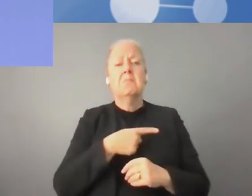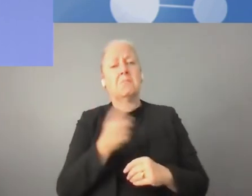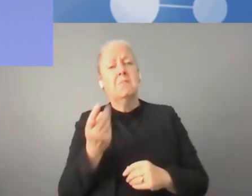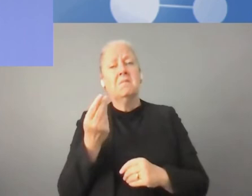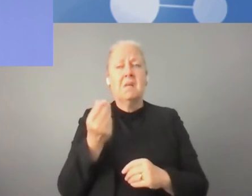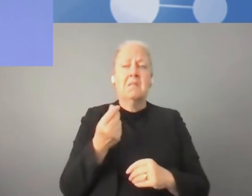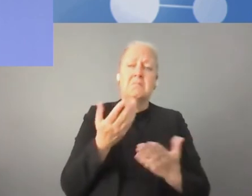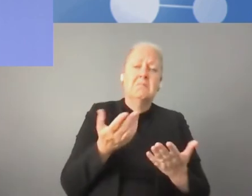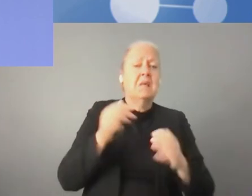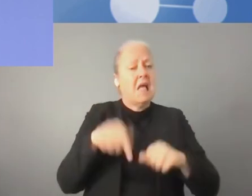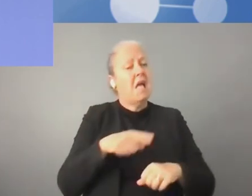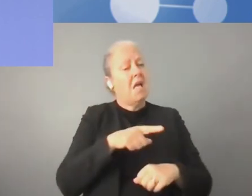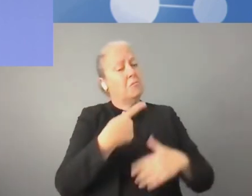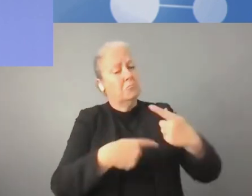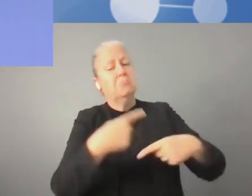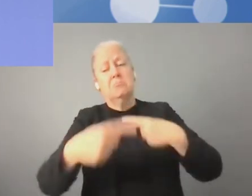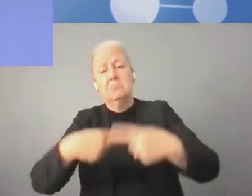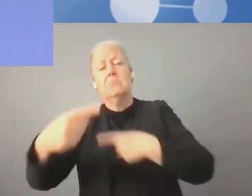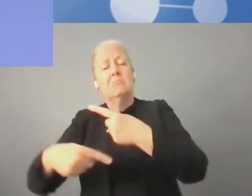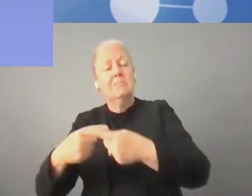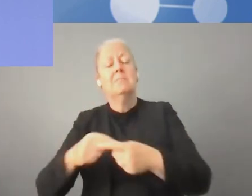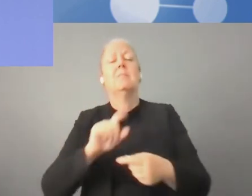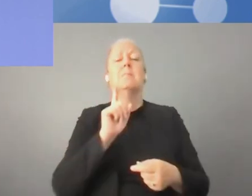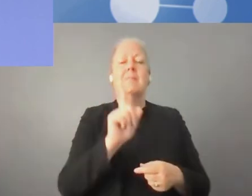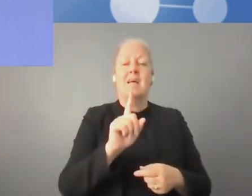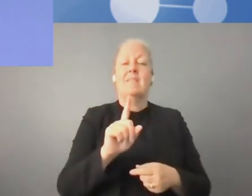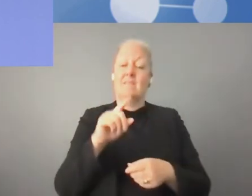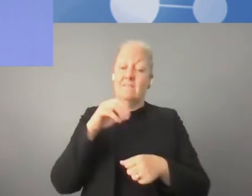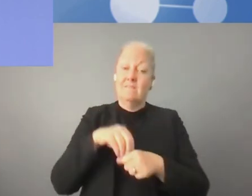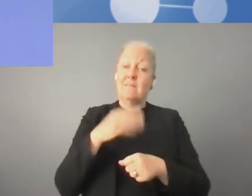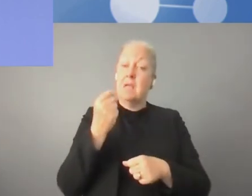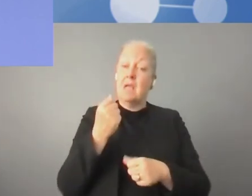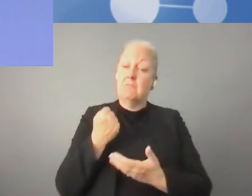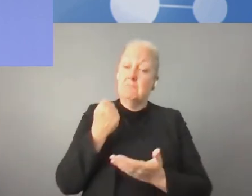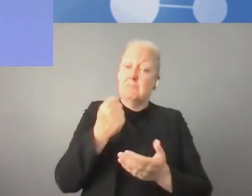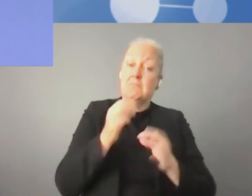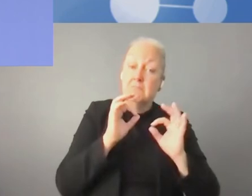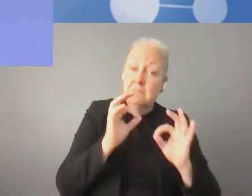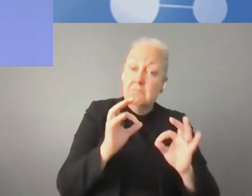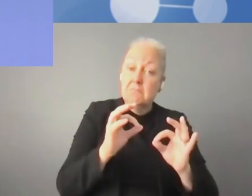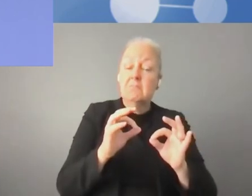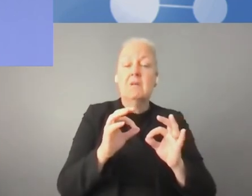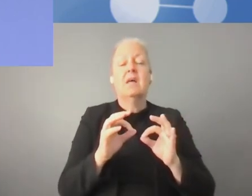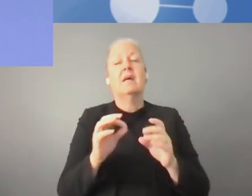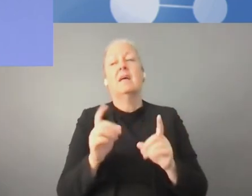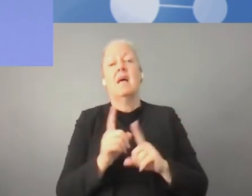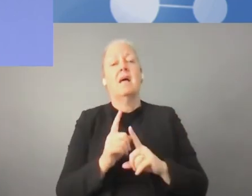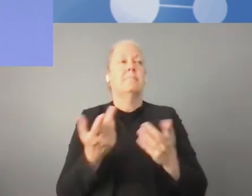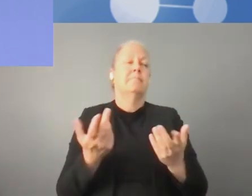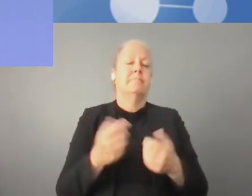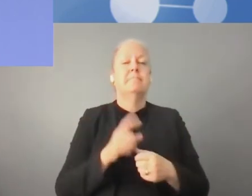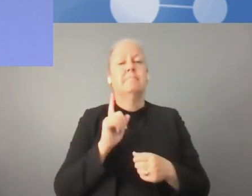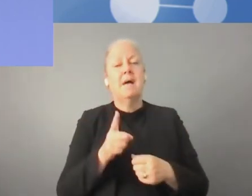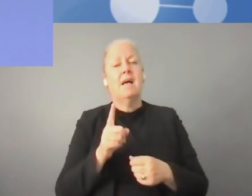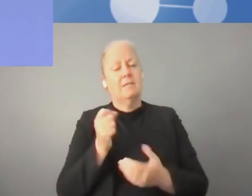准备这次会谈的时候，我自己跟这个 ICT 行业的一些代表公